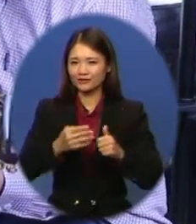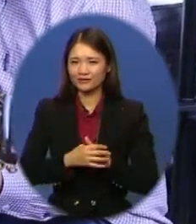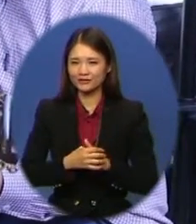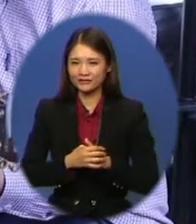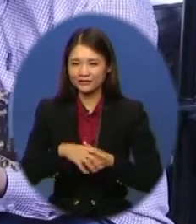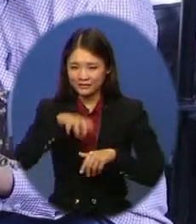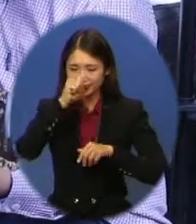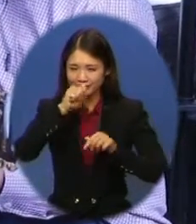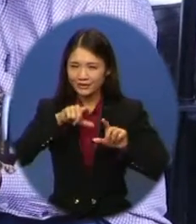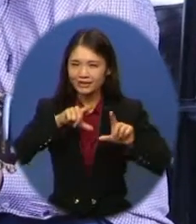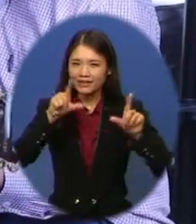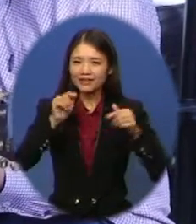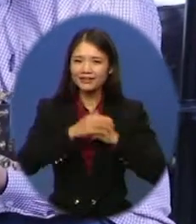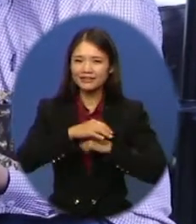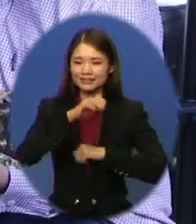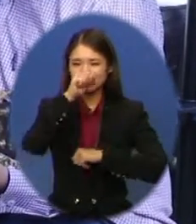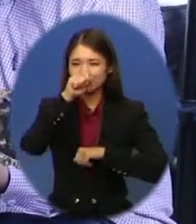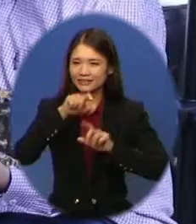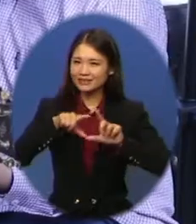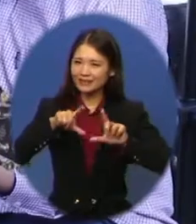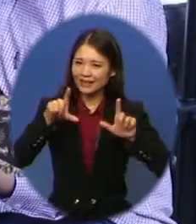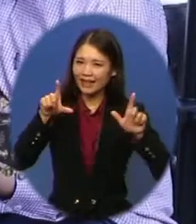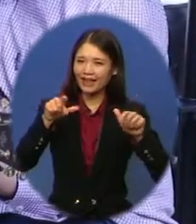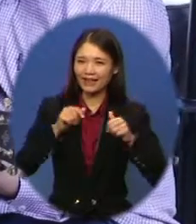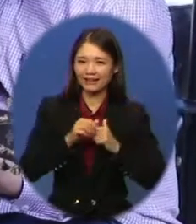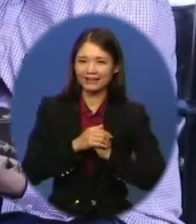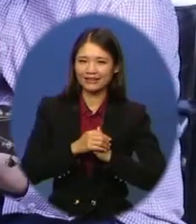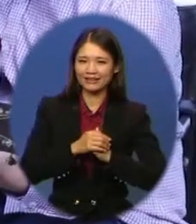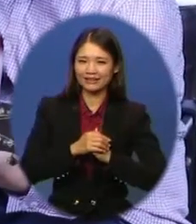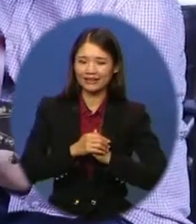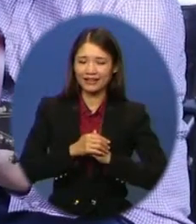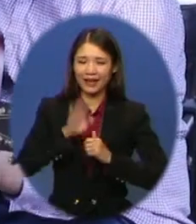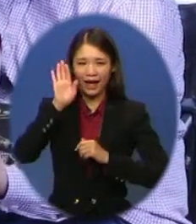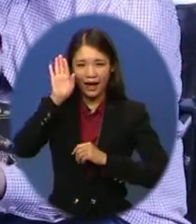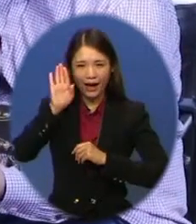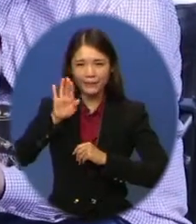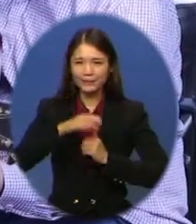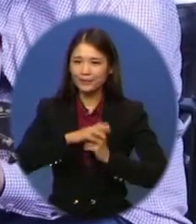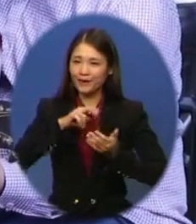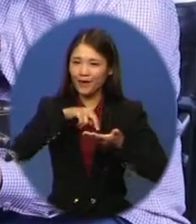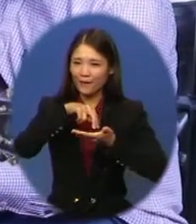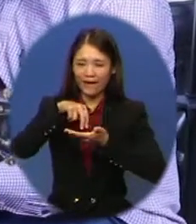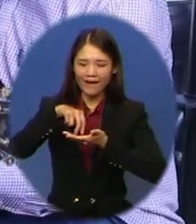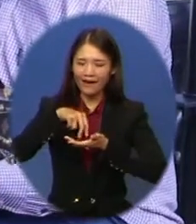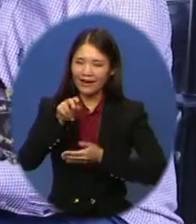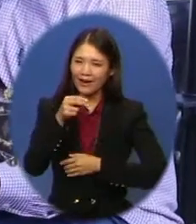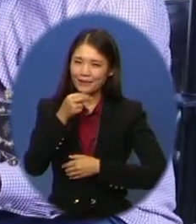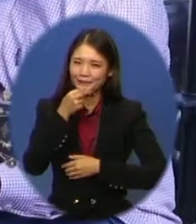좋은 날 좋은 날 이젠 외롭지